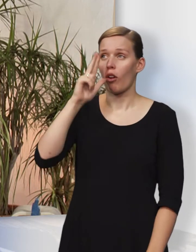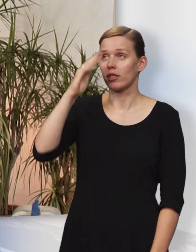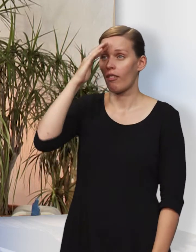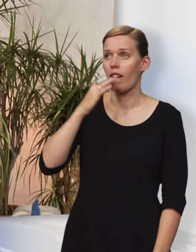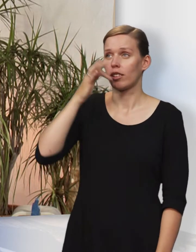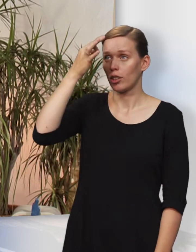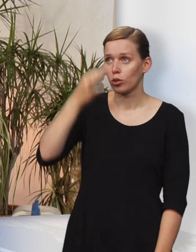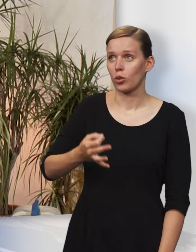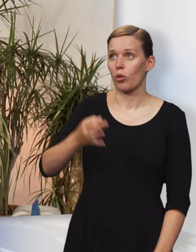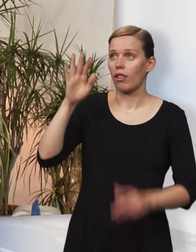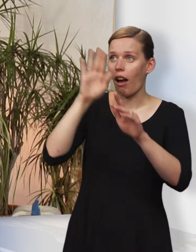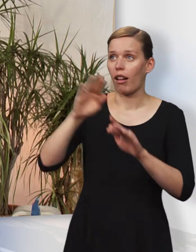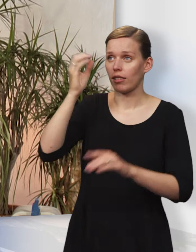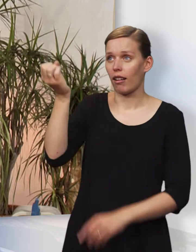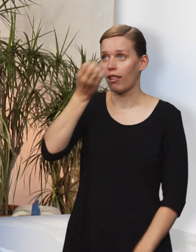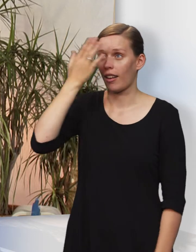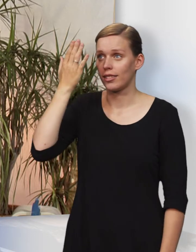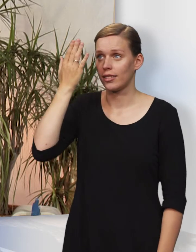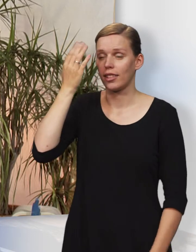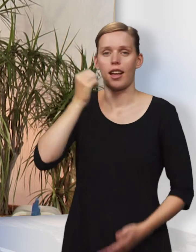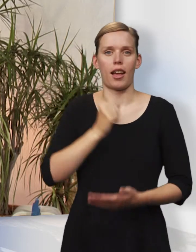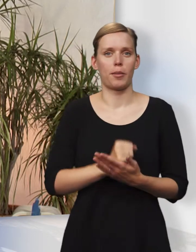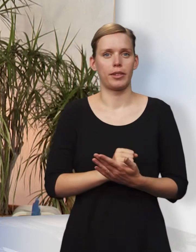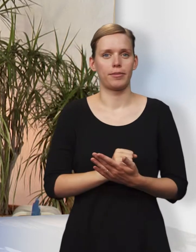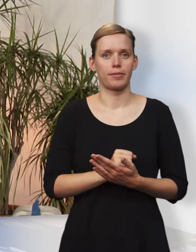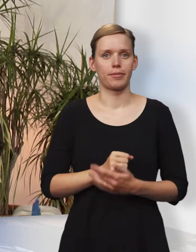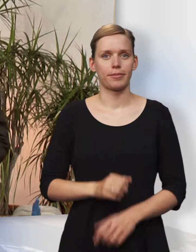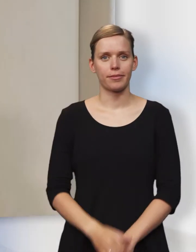des Sohnes und des Heiligen Geistes. Amen.